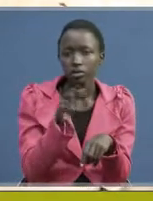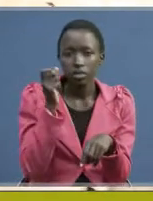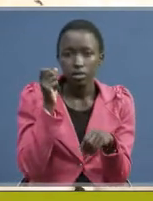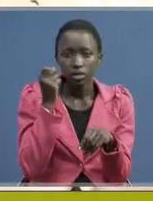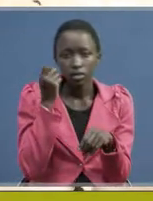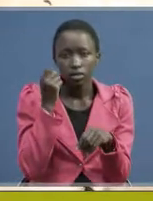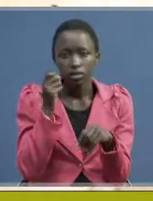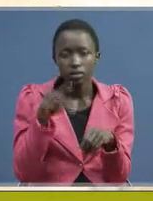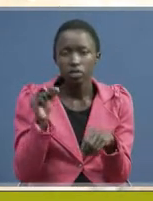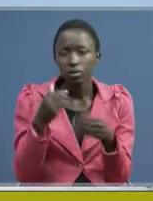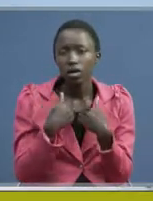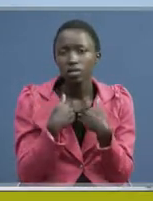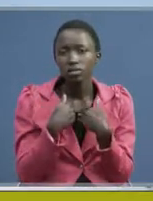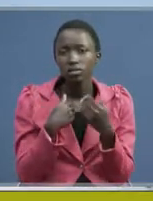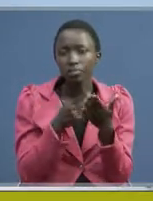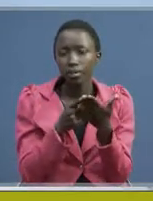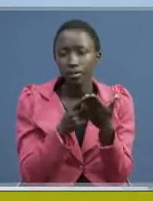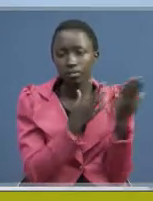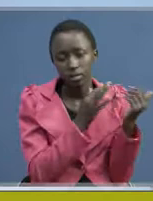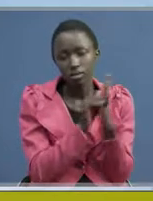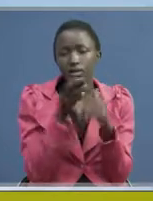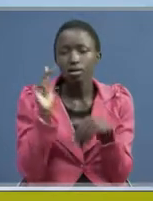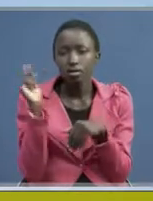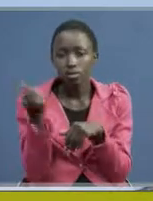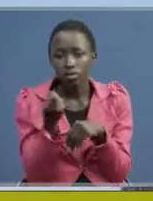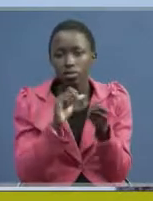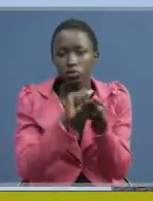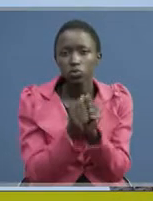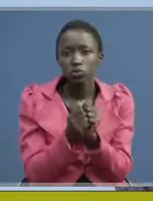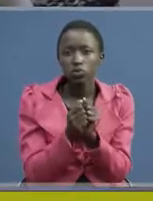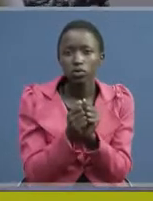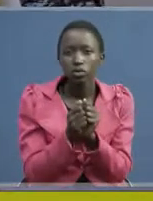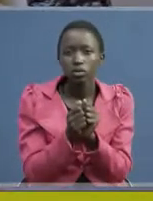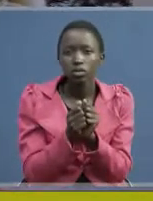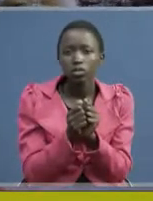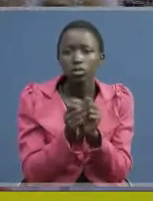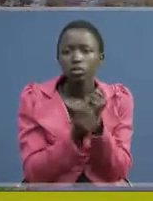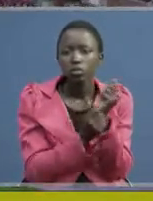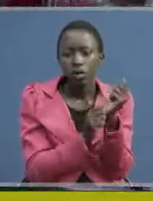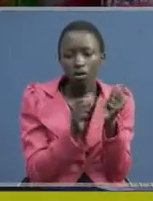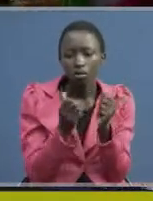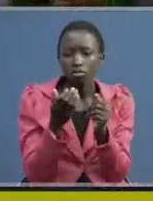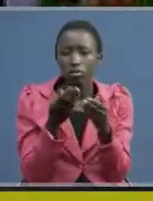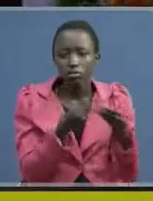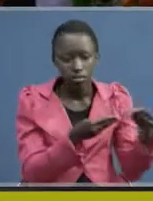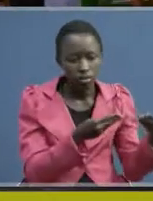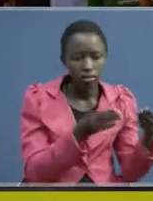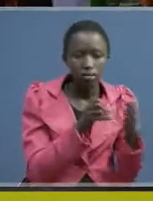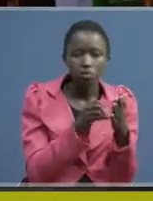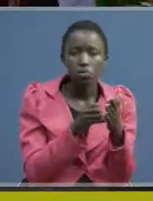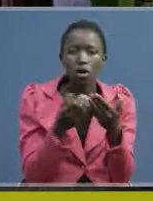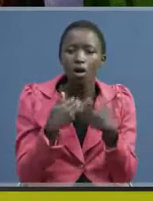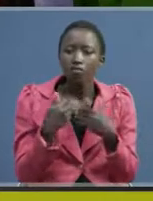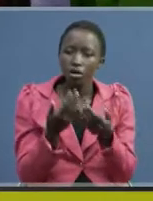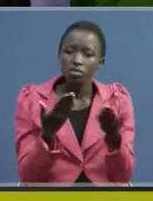pia cheap has cost. Je, taifa la Kenya limegeuka jaa la mataifa ya kigeni ambayo yanashiriki biashara kwa